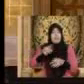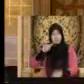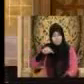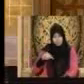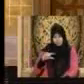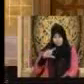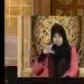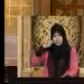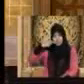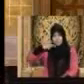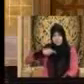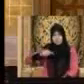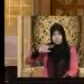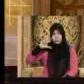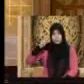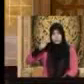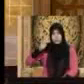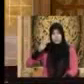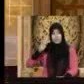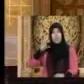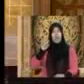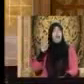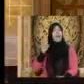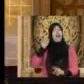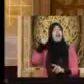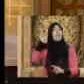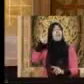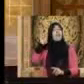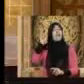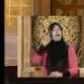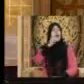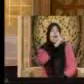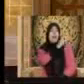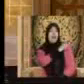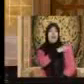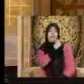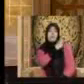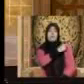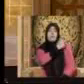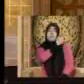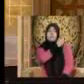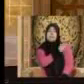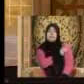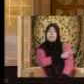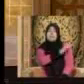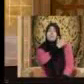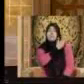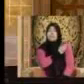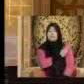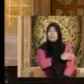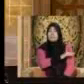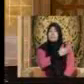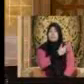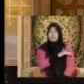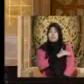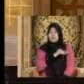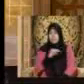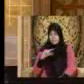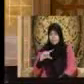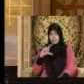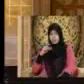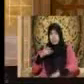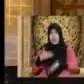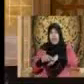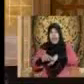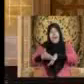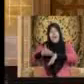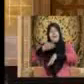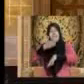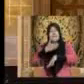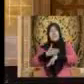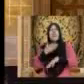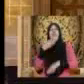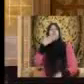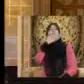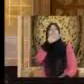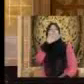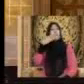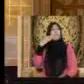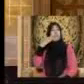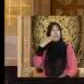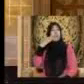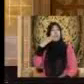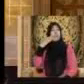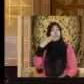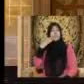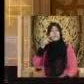شهر يغفل عنه الناس بين رجب وبين رمضان. الناس كانت